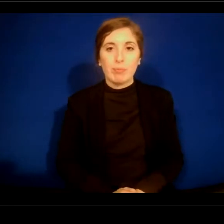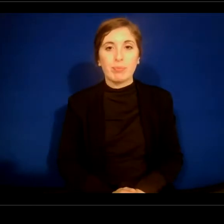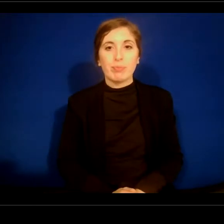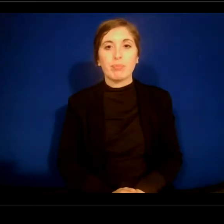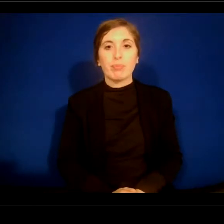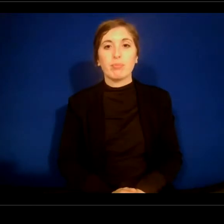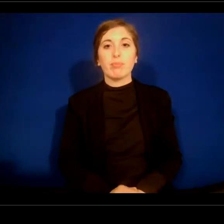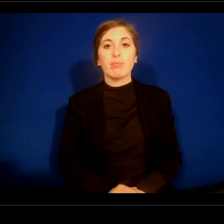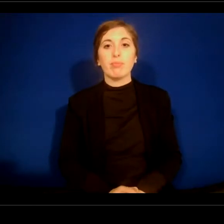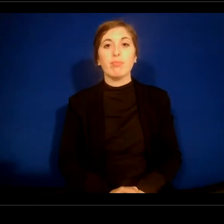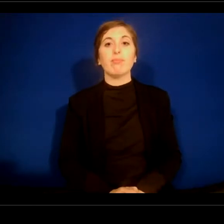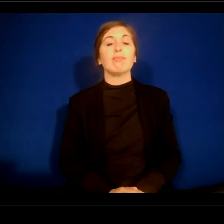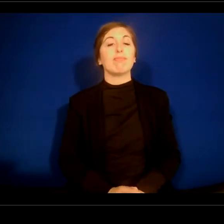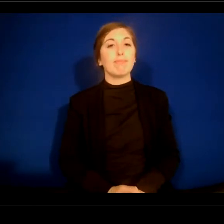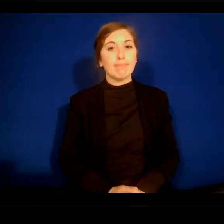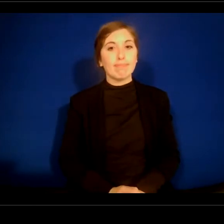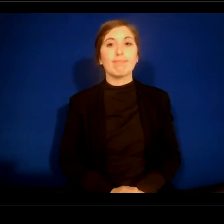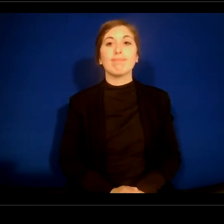Ora,